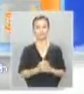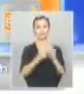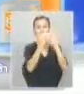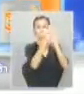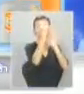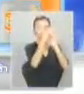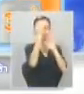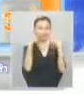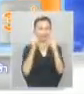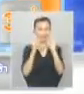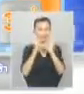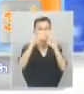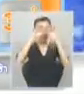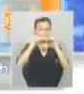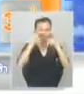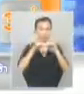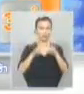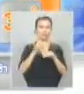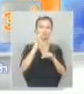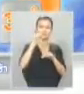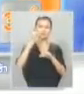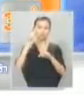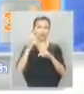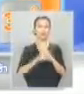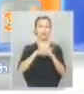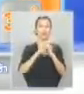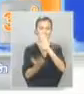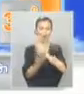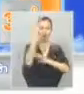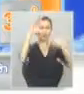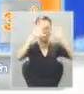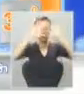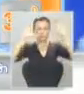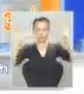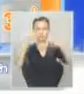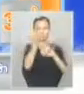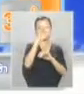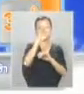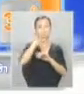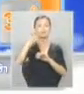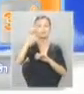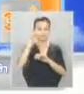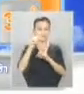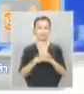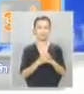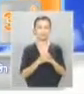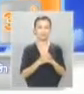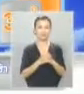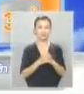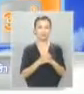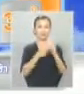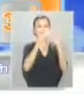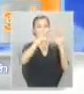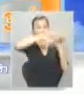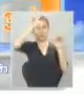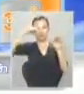เย็นอุณหภูมิจะลดลงอีก 1-2 องศากับมีหมอกในตอนเช้าอุณหภูมิต่ำสุด 18-20 องศาสำหรับบริเวณยอดดอยมีอ